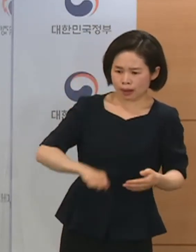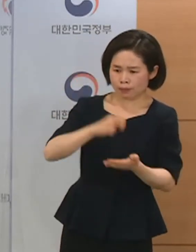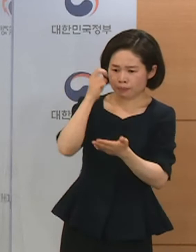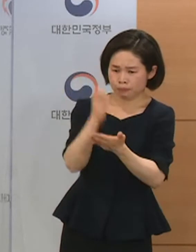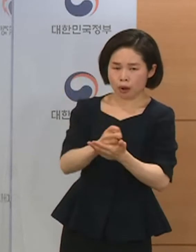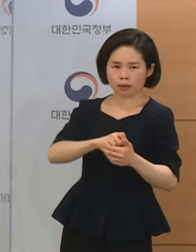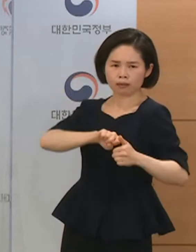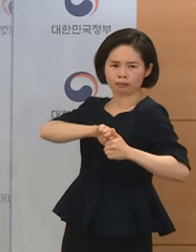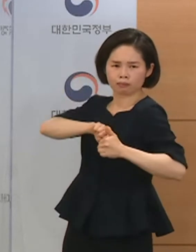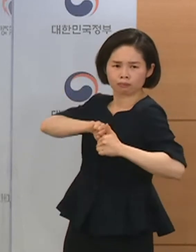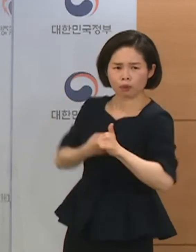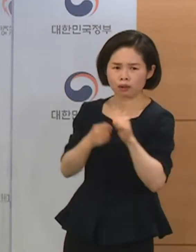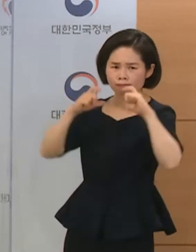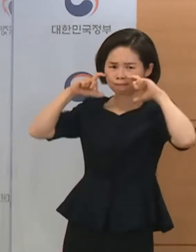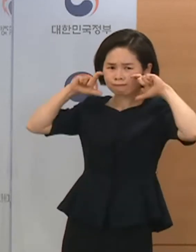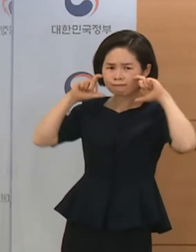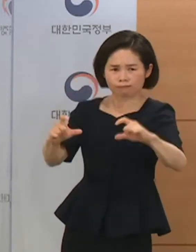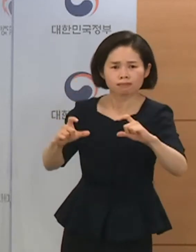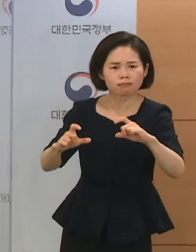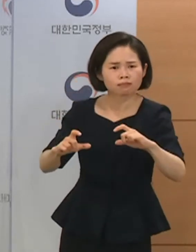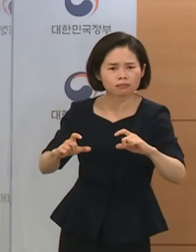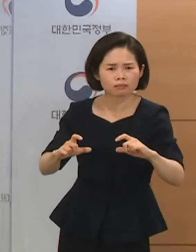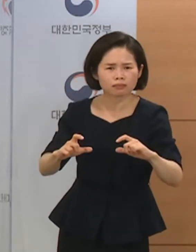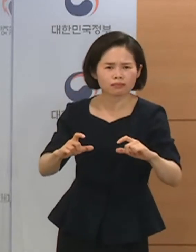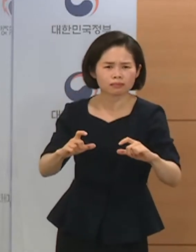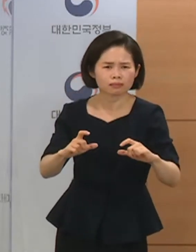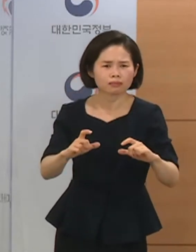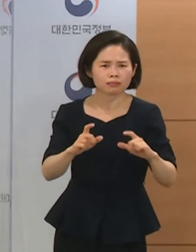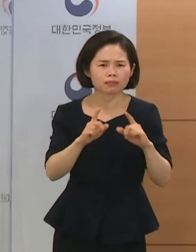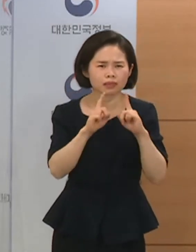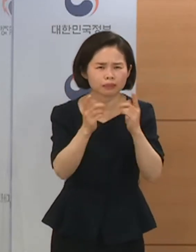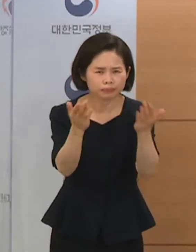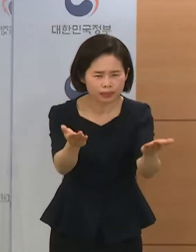엄정 대응할 수밖에 없다는 것을 분명히 말씀드립니다.